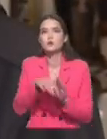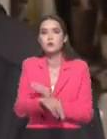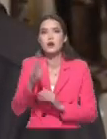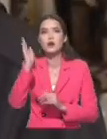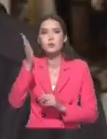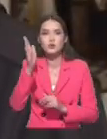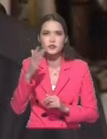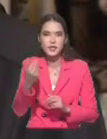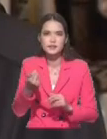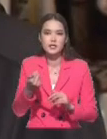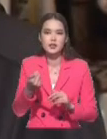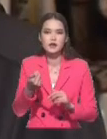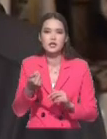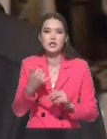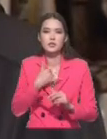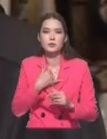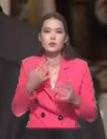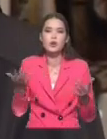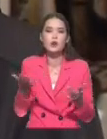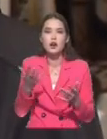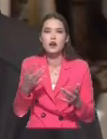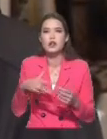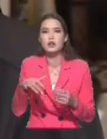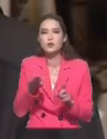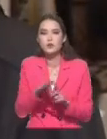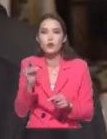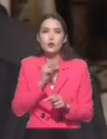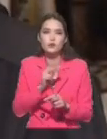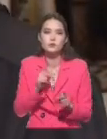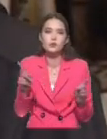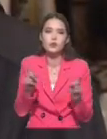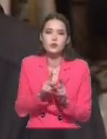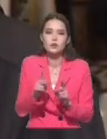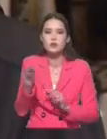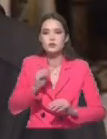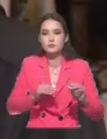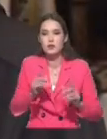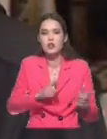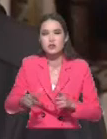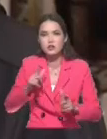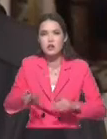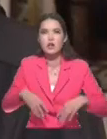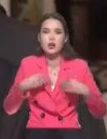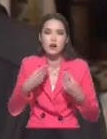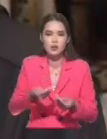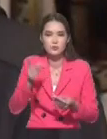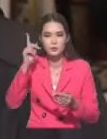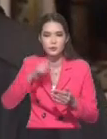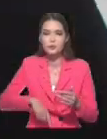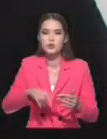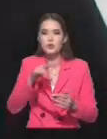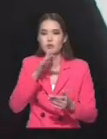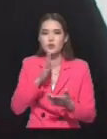болашақта бірге қалай латин алфавиті қолданамыз, соңда қалай дайындаймыз деп соны ойлап отырмыз